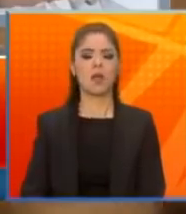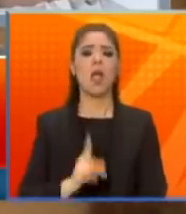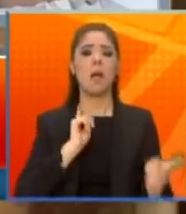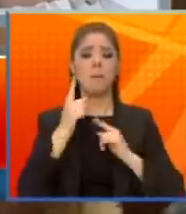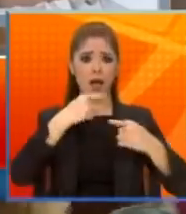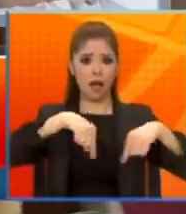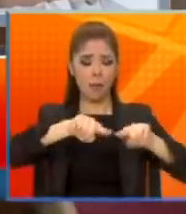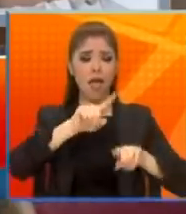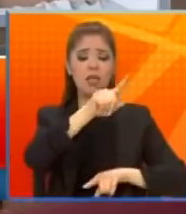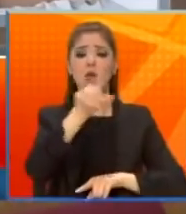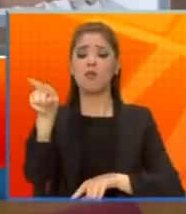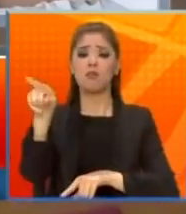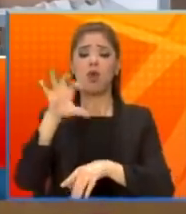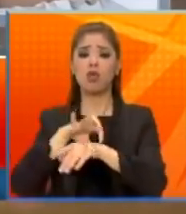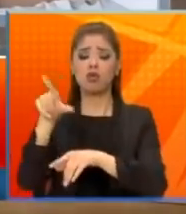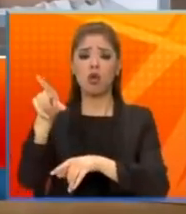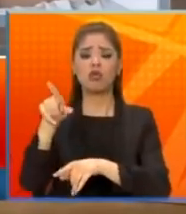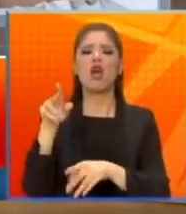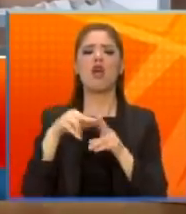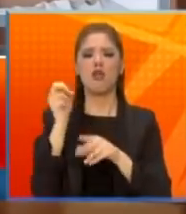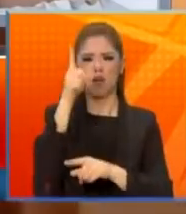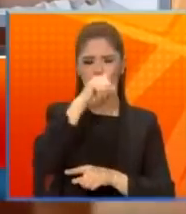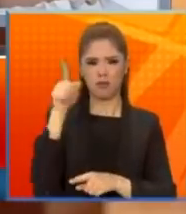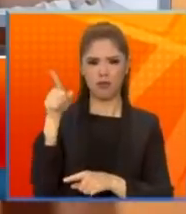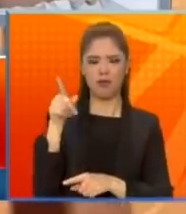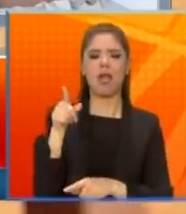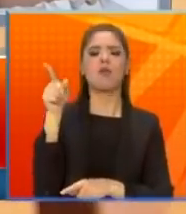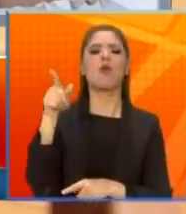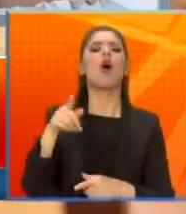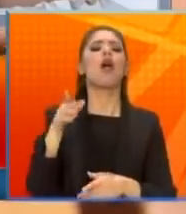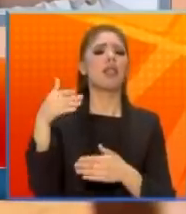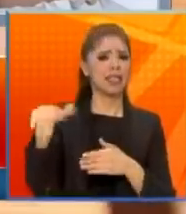Mahkeme heyeti sanık doktorun koronavirüs bahanesiyle tahliye talebini